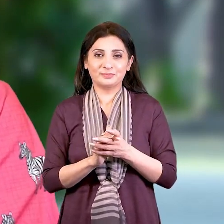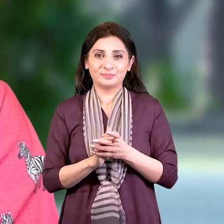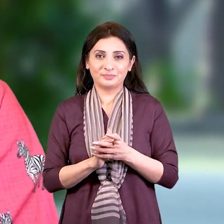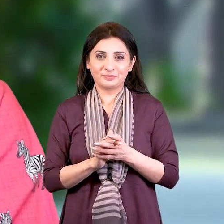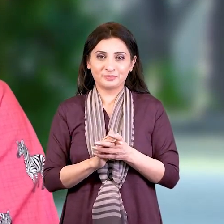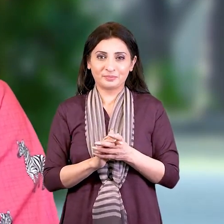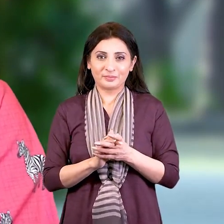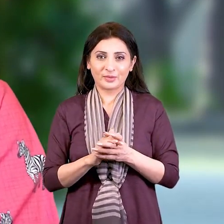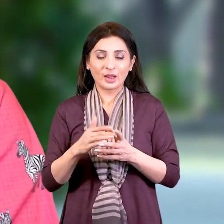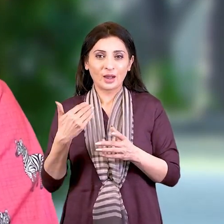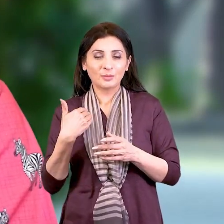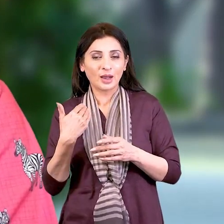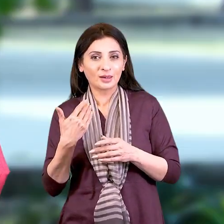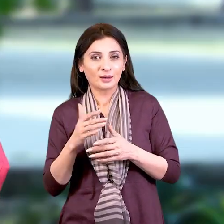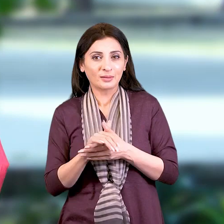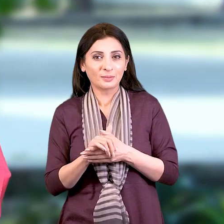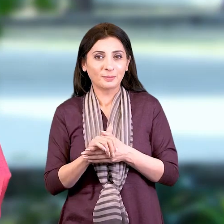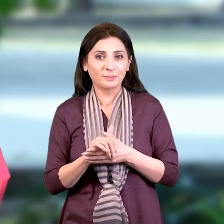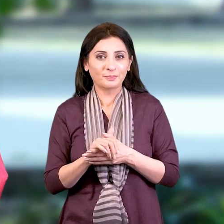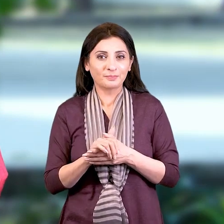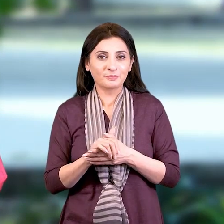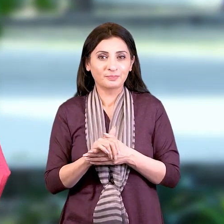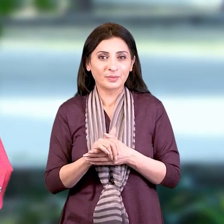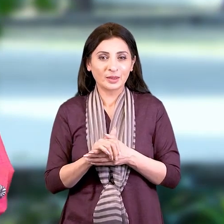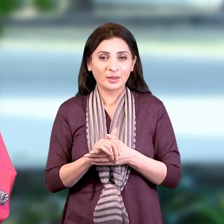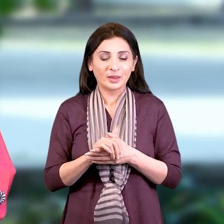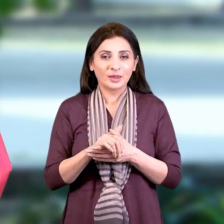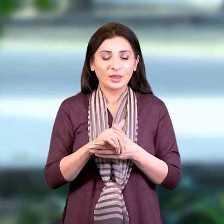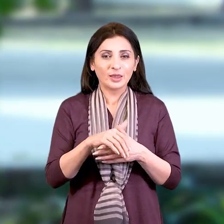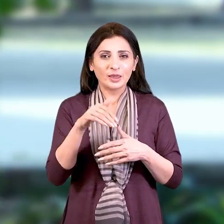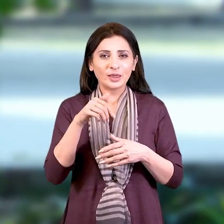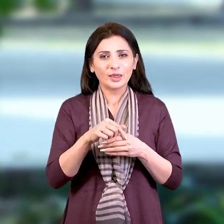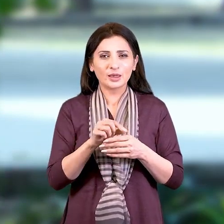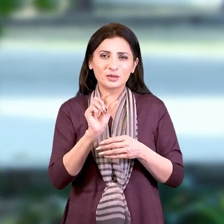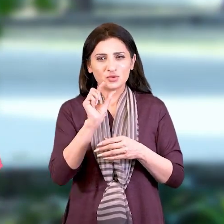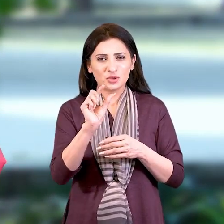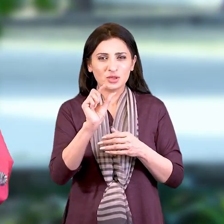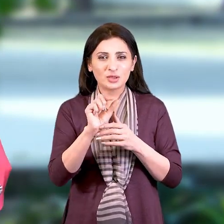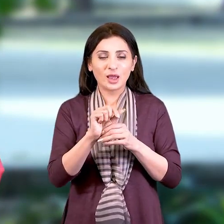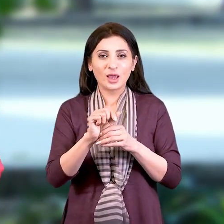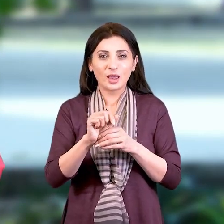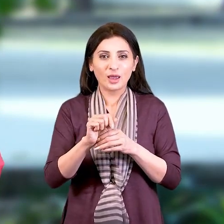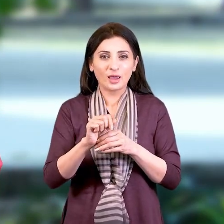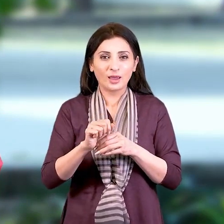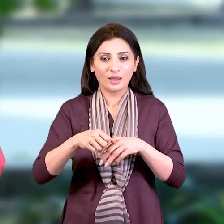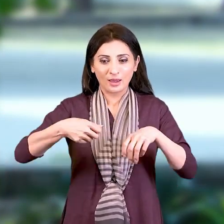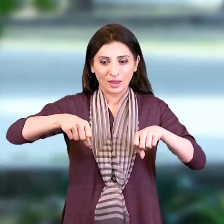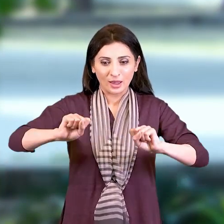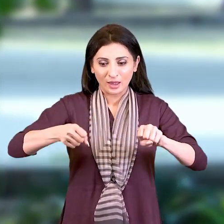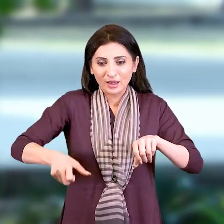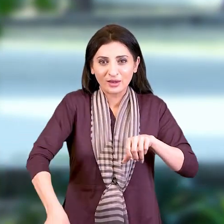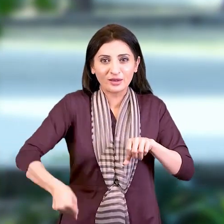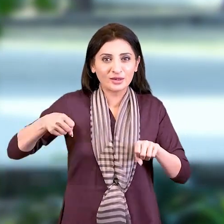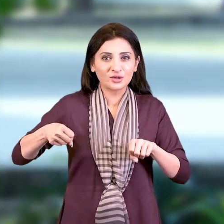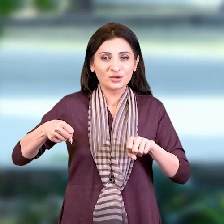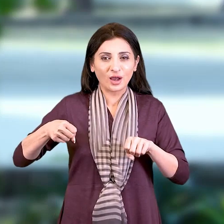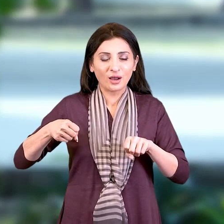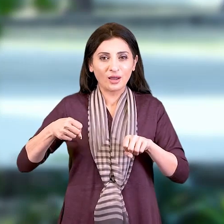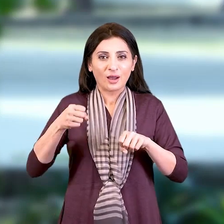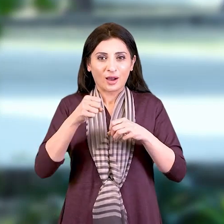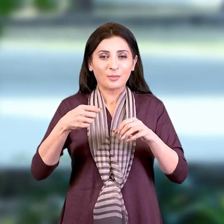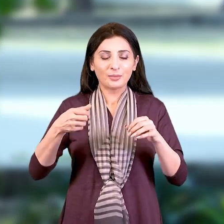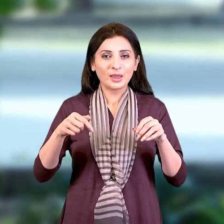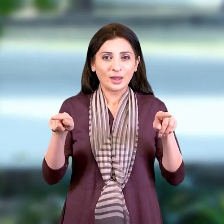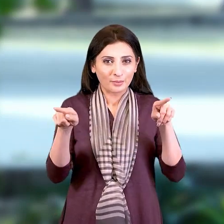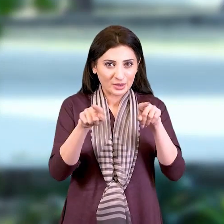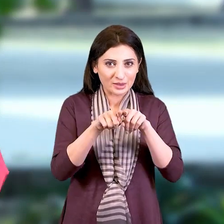And हमारा एक local element है which is the rickshaw. So we put a rickshaw in front of our truck, and if you're wondering